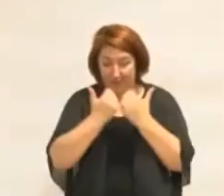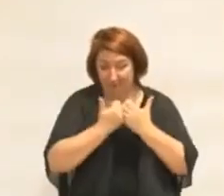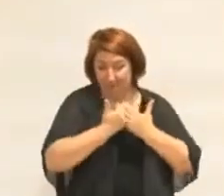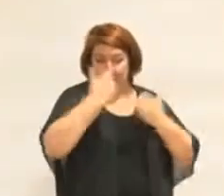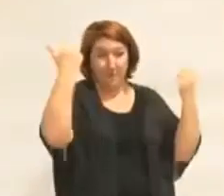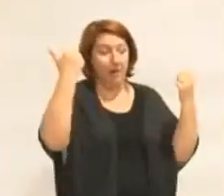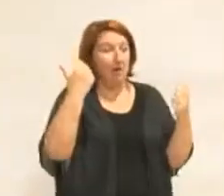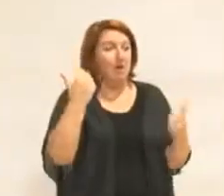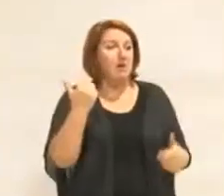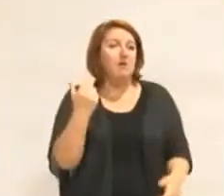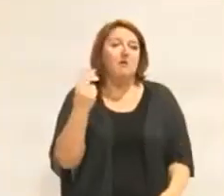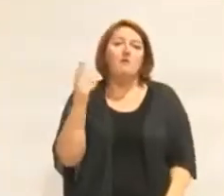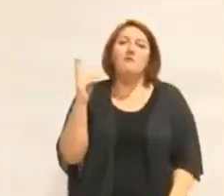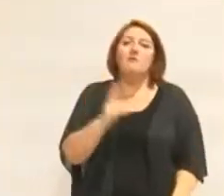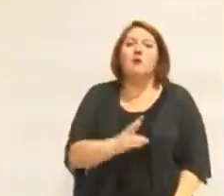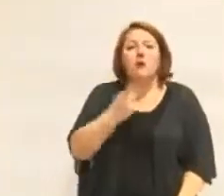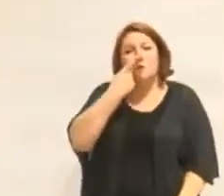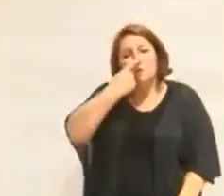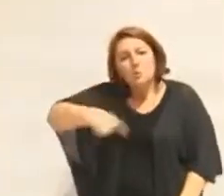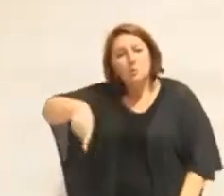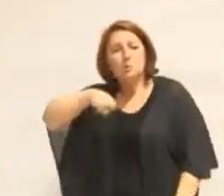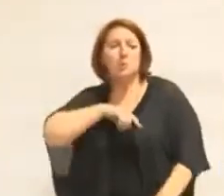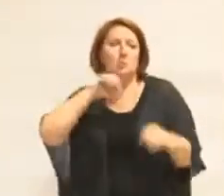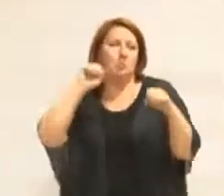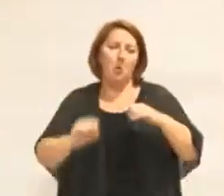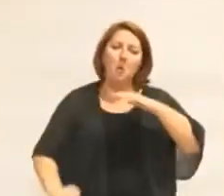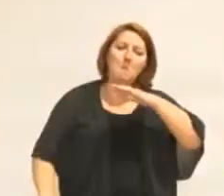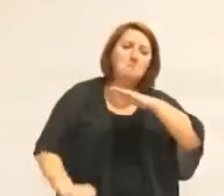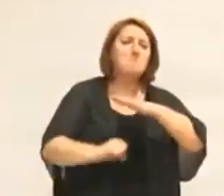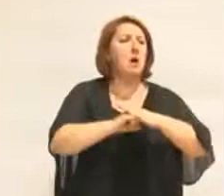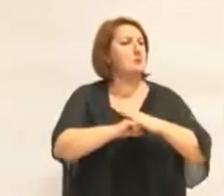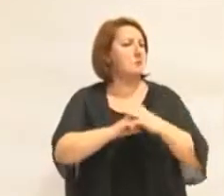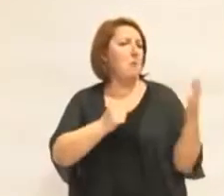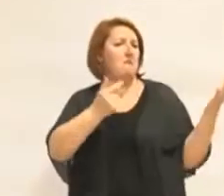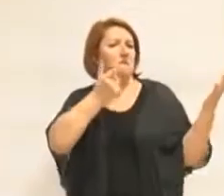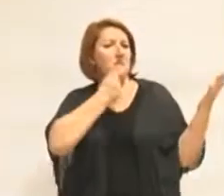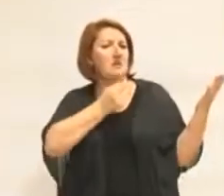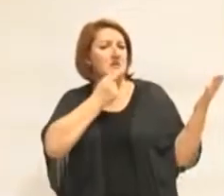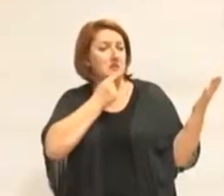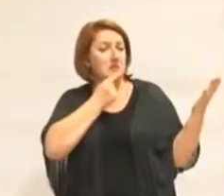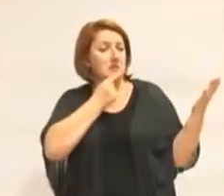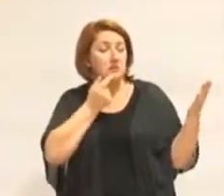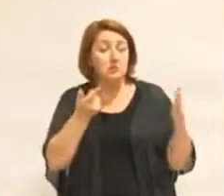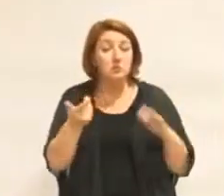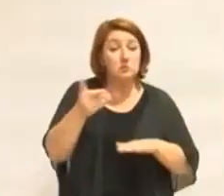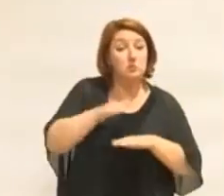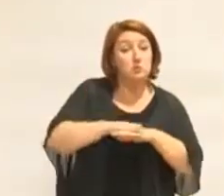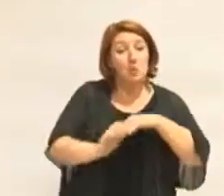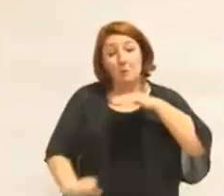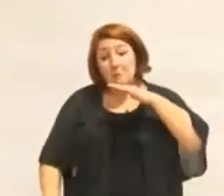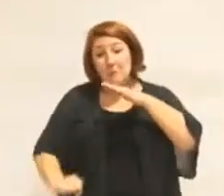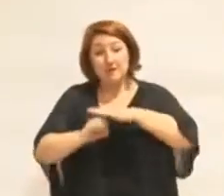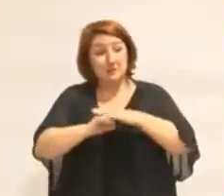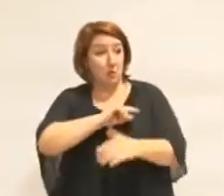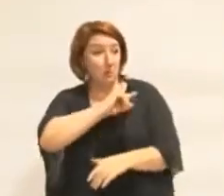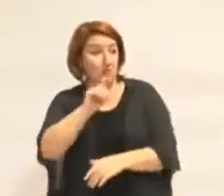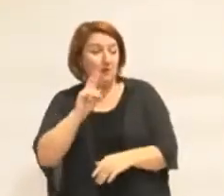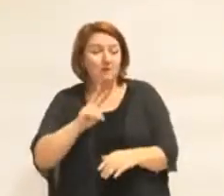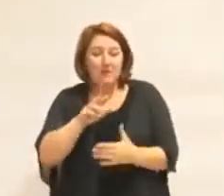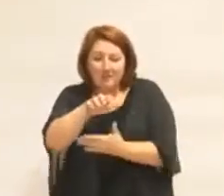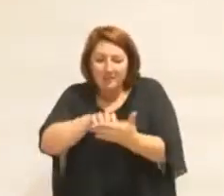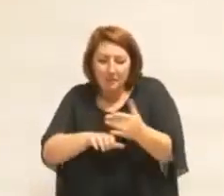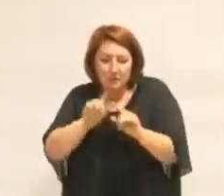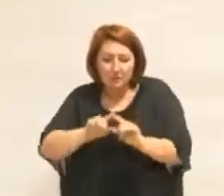difficultés. Nous n'y sommes pas. Nous avons peu de détails dans la délibération, alors j'en ai encore moins parce qu'en